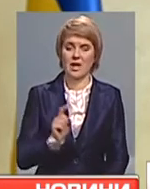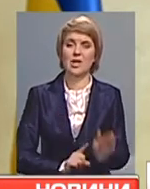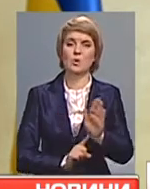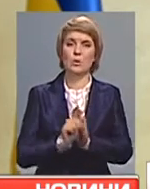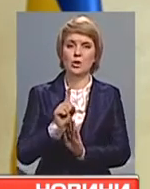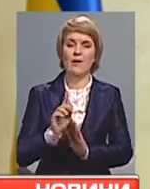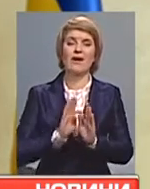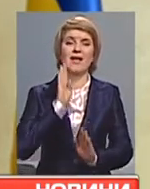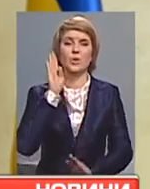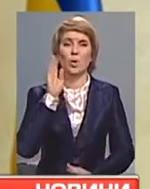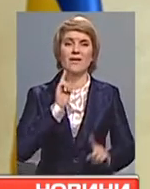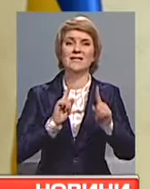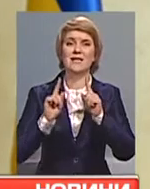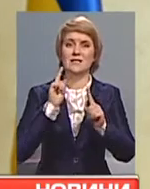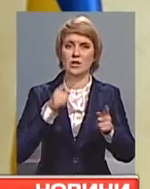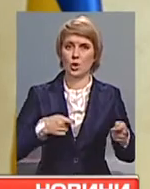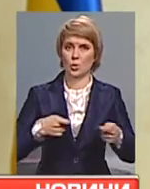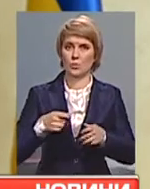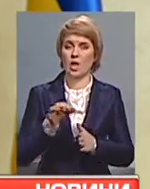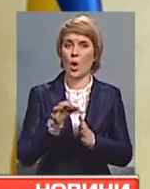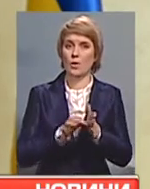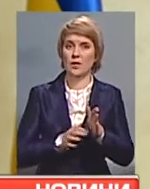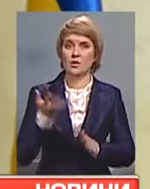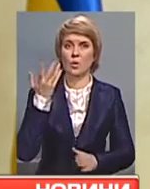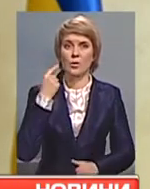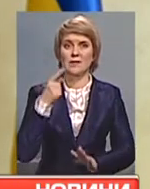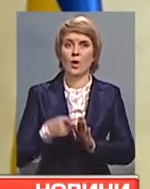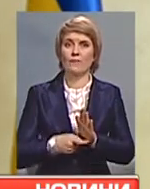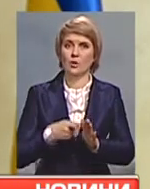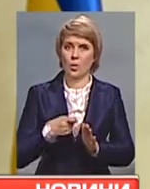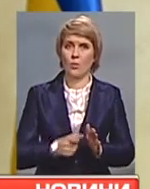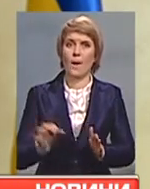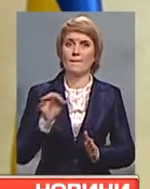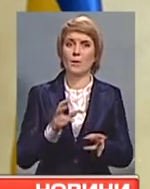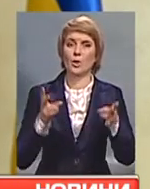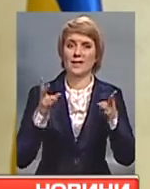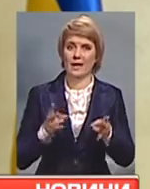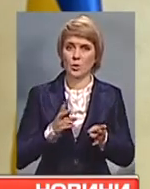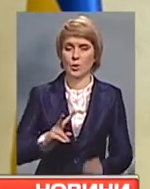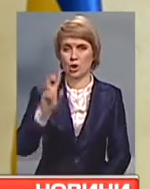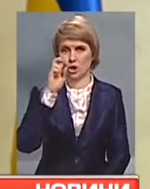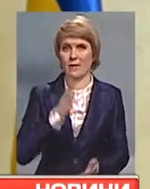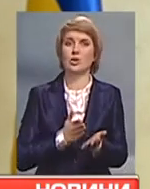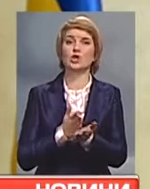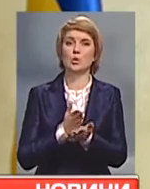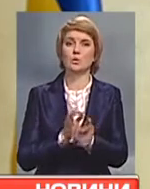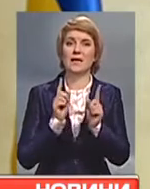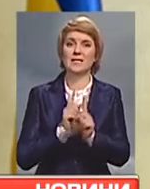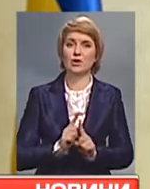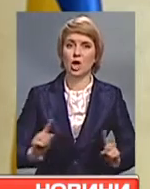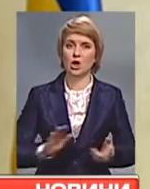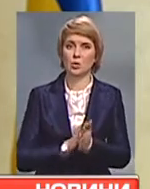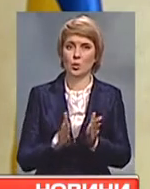уряду. Він сказав, що одразу, як тільки стало відомо про трагедію, Державна служба з надзвичайних ситуацій разом